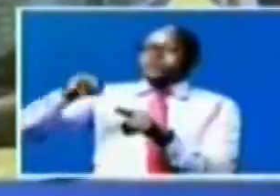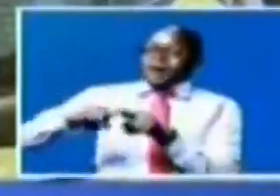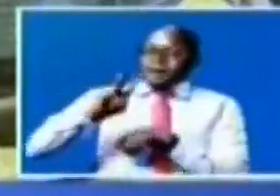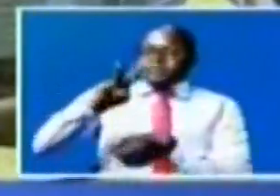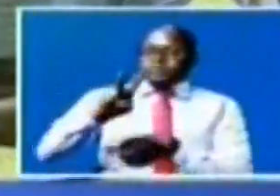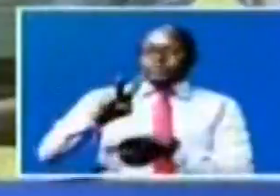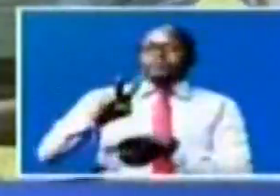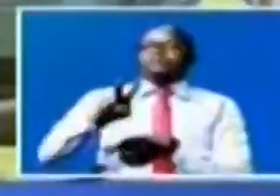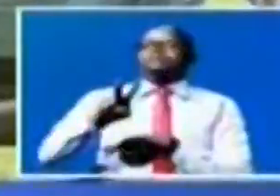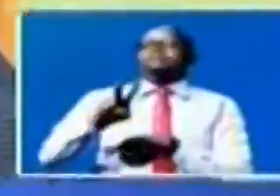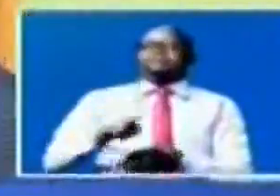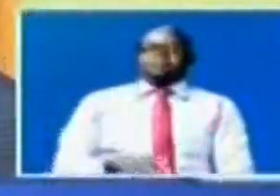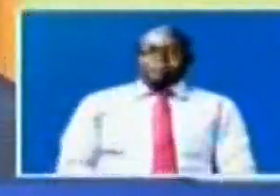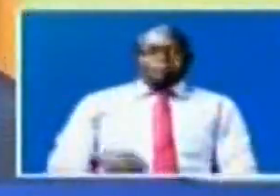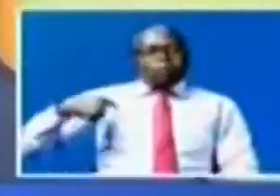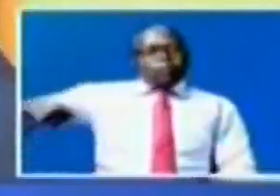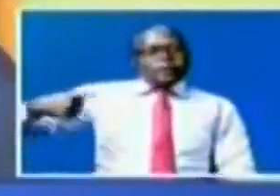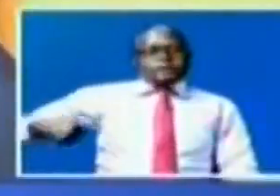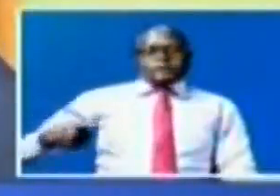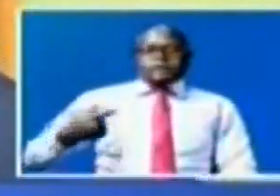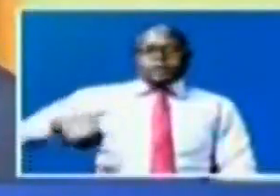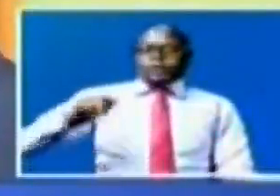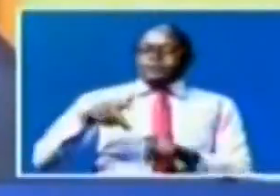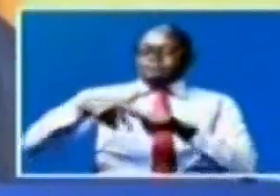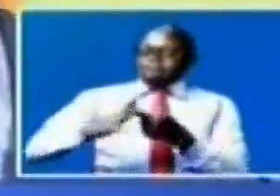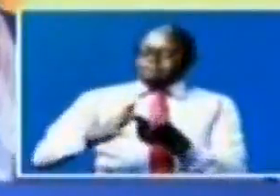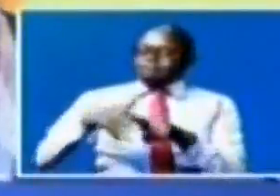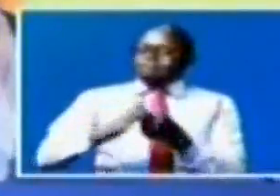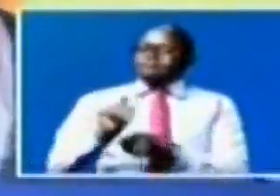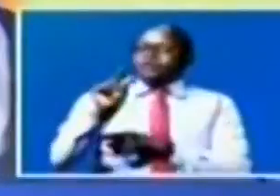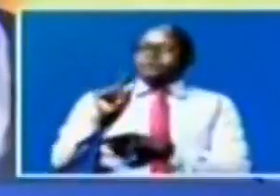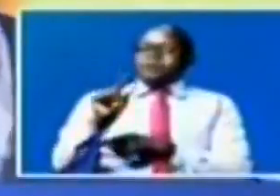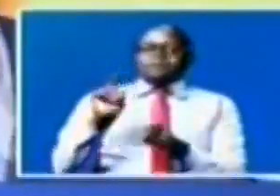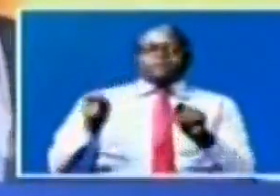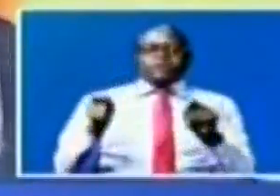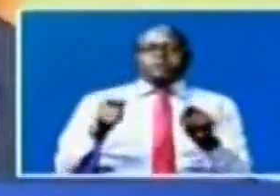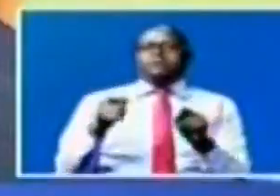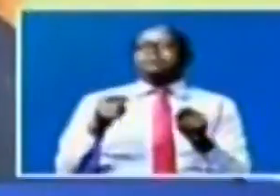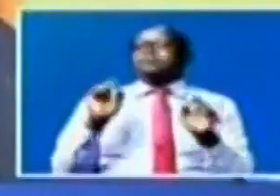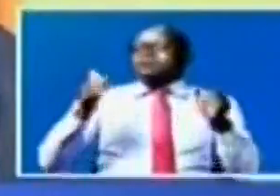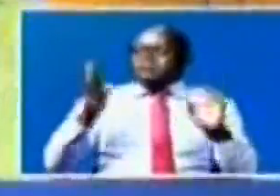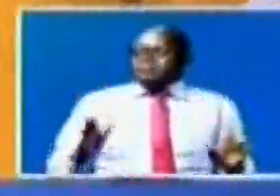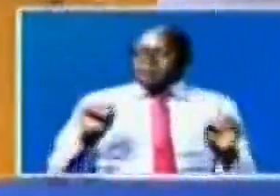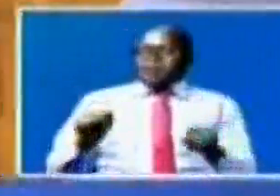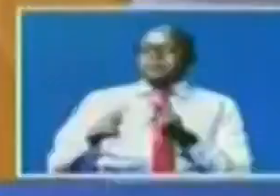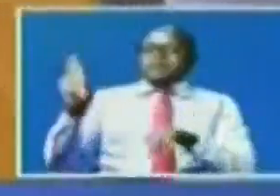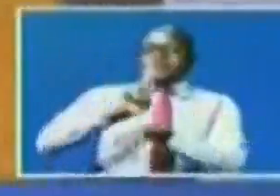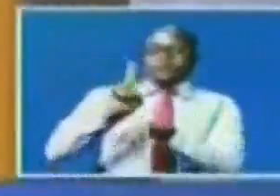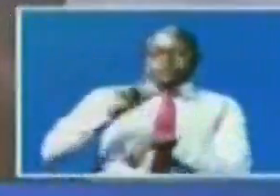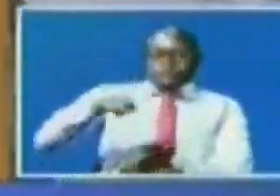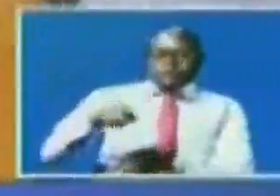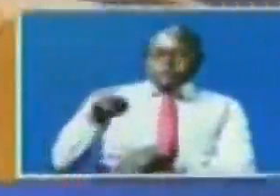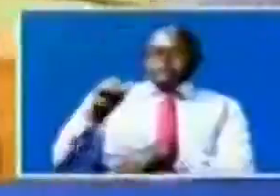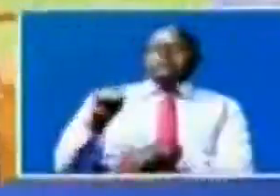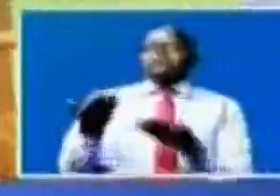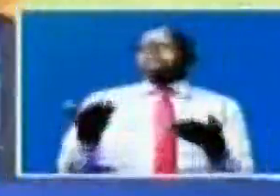mawili pamoja na usukani. Tunafanya urekebisho kidogo ambapo wakulima wanaweza kuzianza kuzitumia. So ni